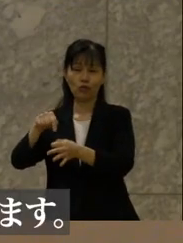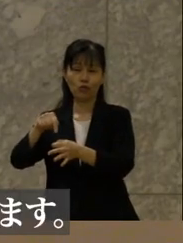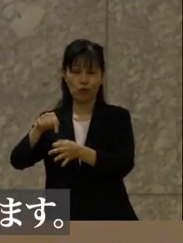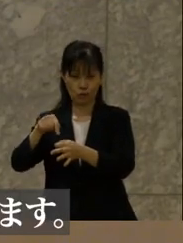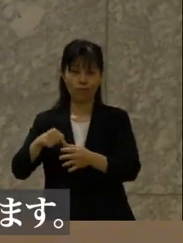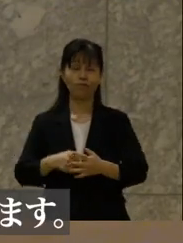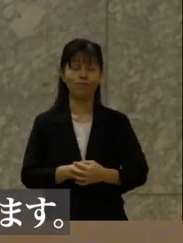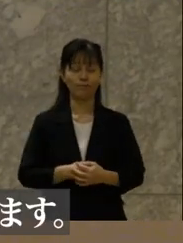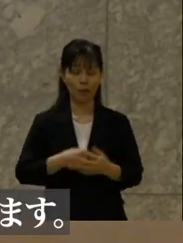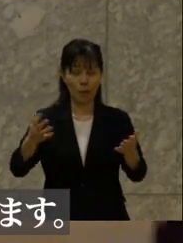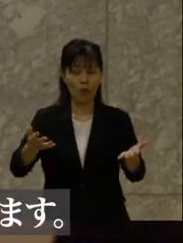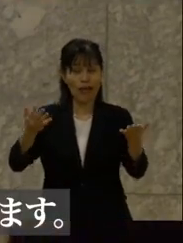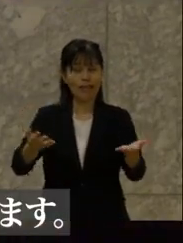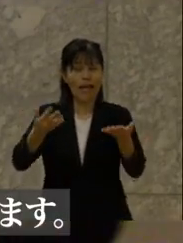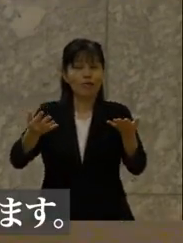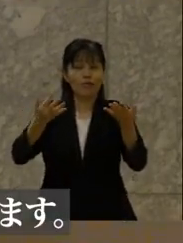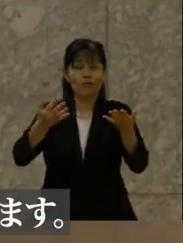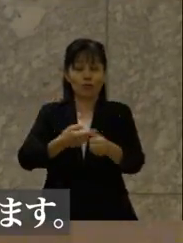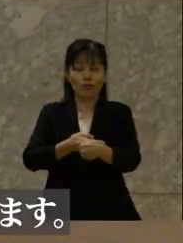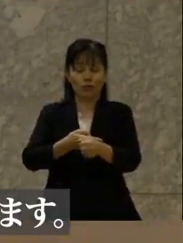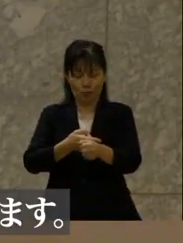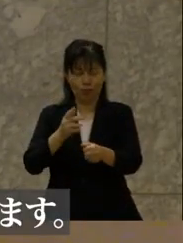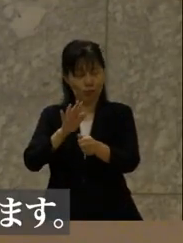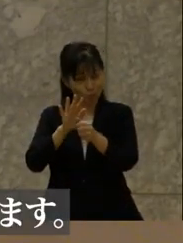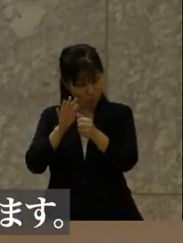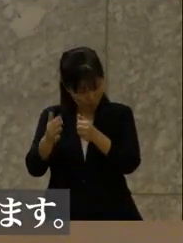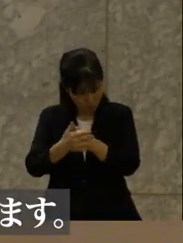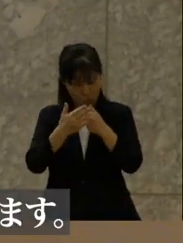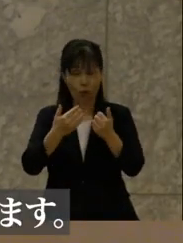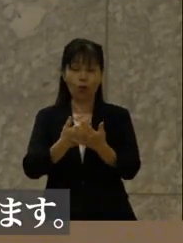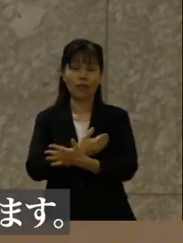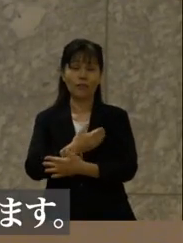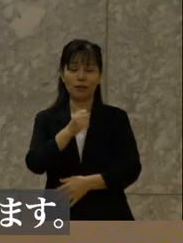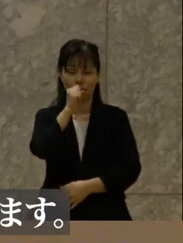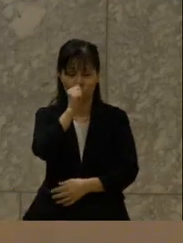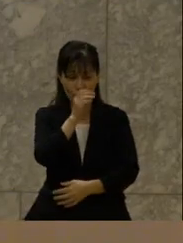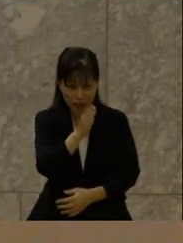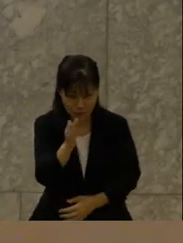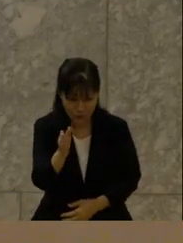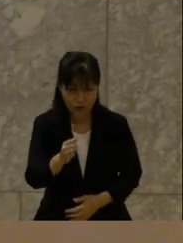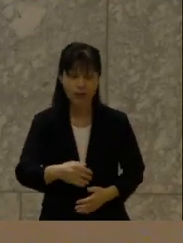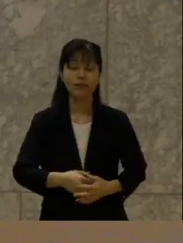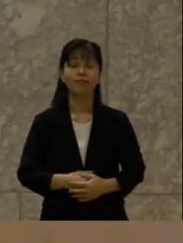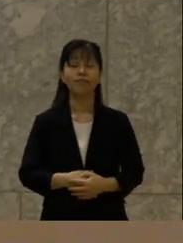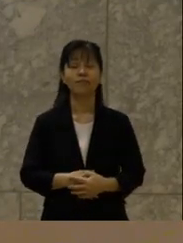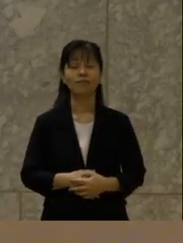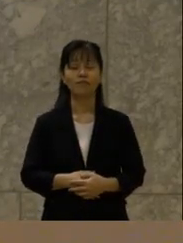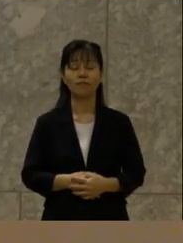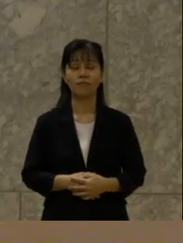この盛り上げる力となるかと思いますどうぞ皆様よろしくお願いいたします